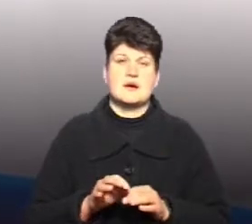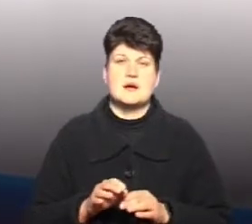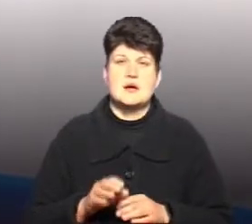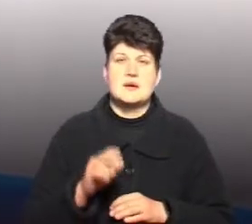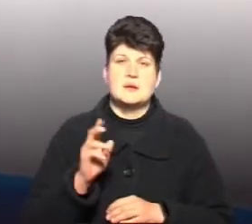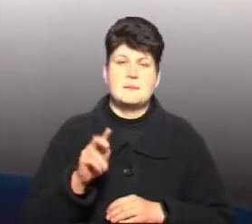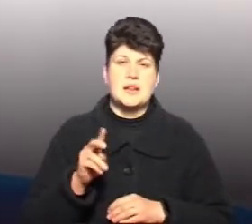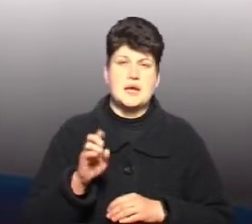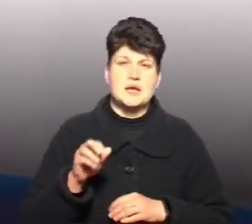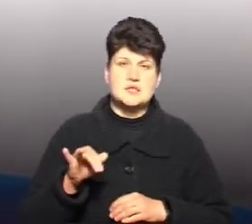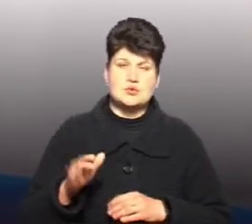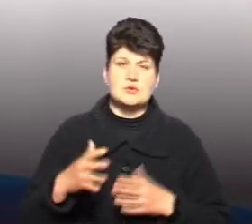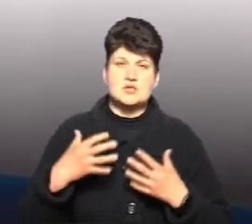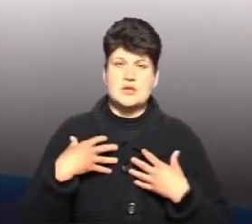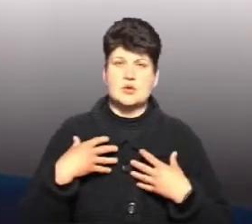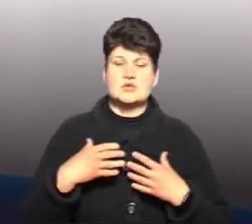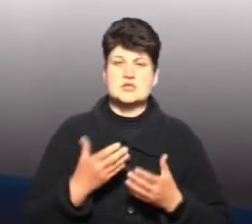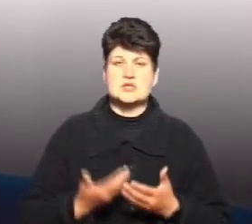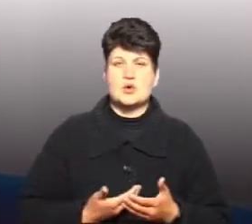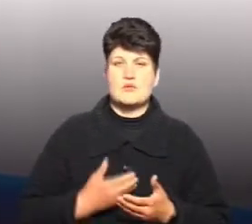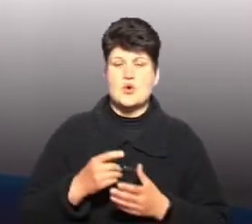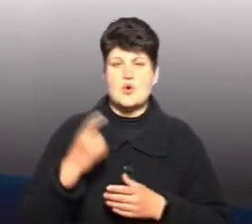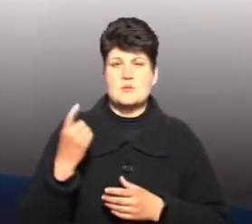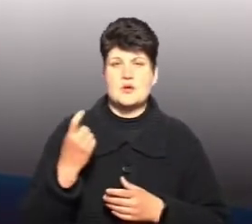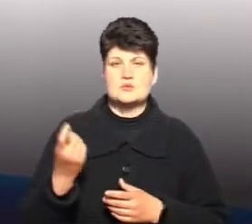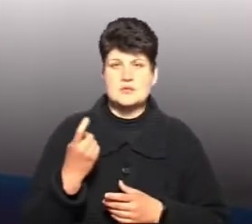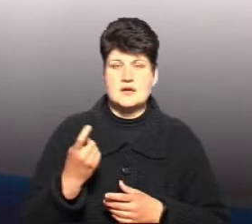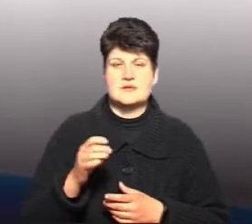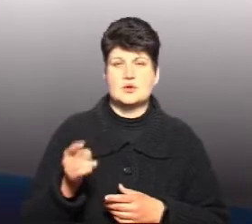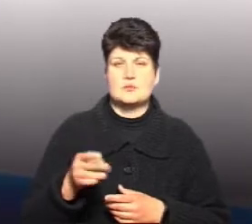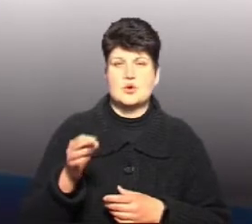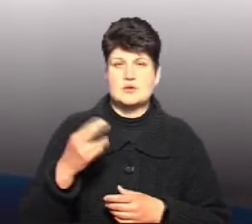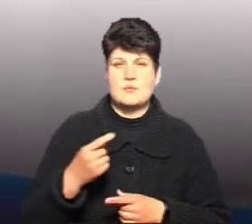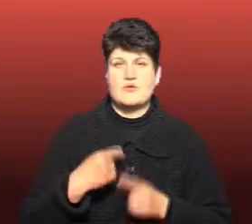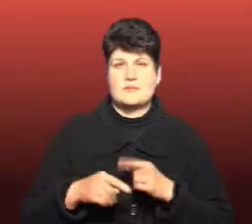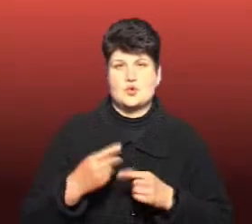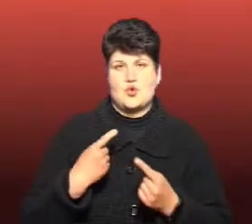житлово-комунального господарства та енергозбереження Тернопільської ОДА. А тоді повернемося до розмови.